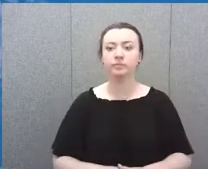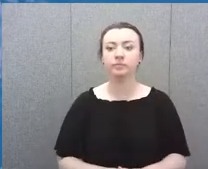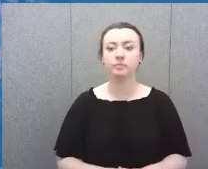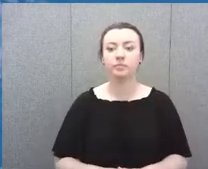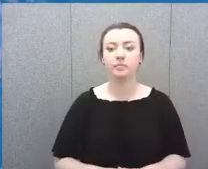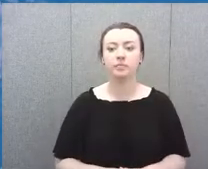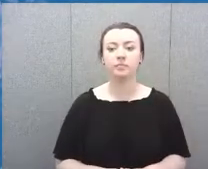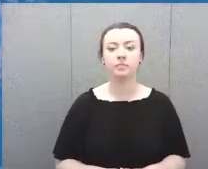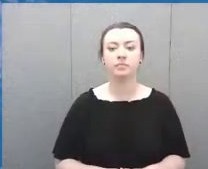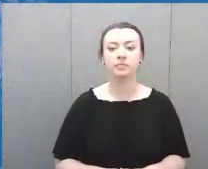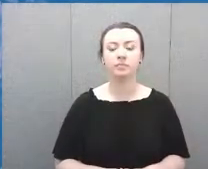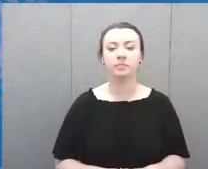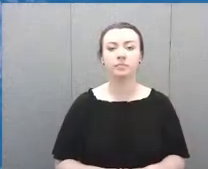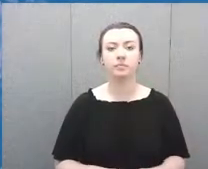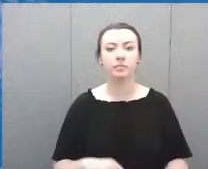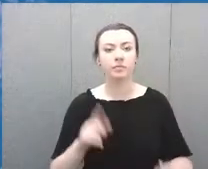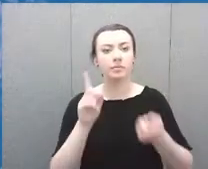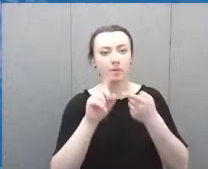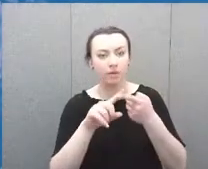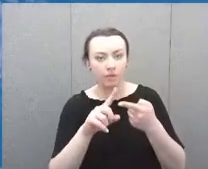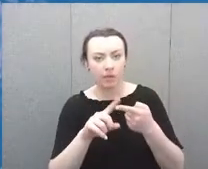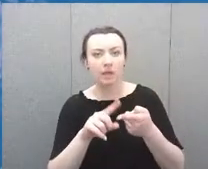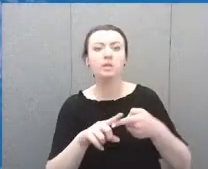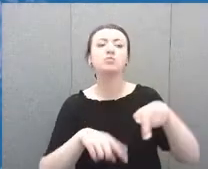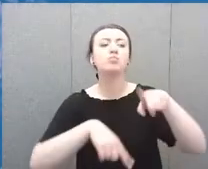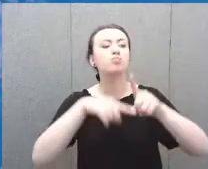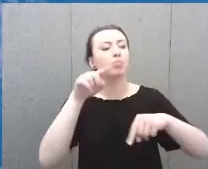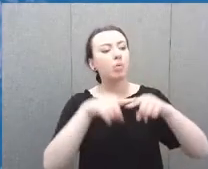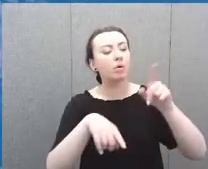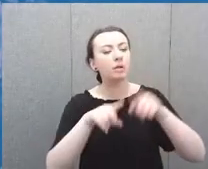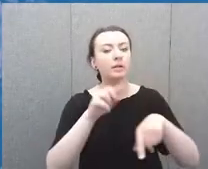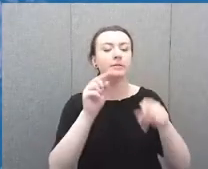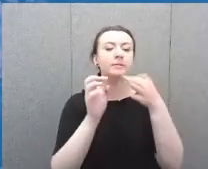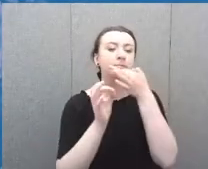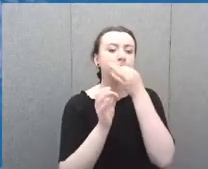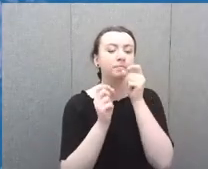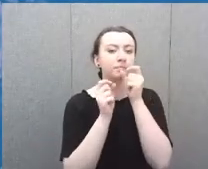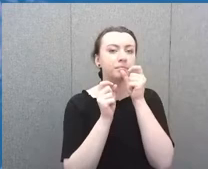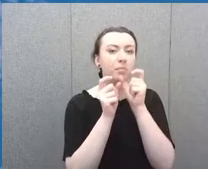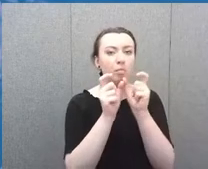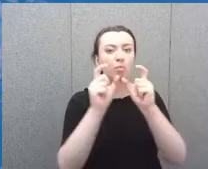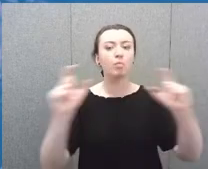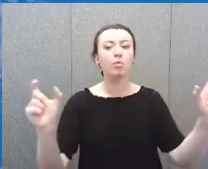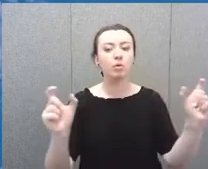про геополитические вопросы в ее кампании, за